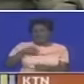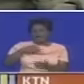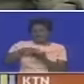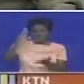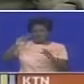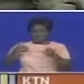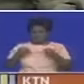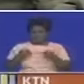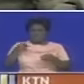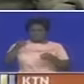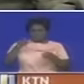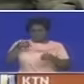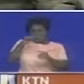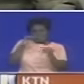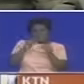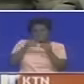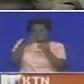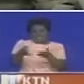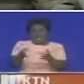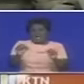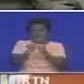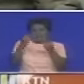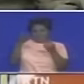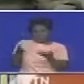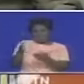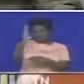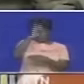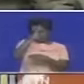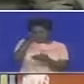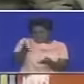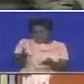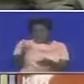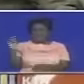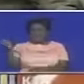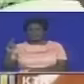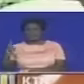zetu baada ya kuhudhuria shughuli hiyo iliyofanyika alasiri ya leo hapa Nairobi.